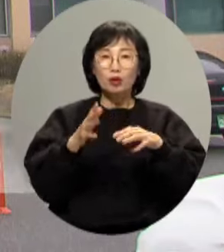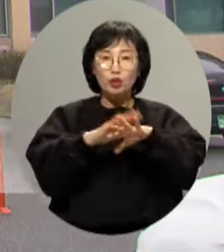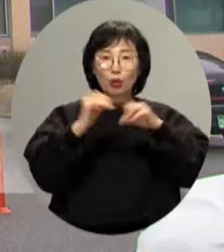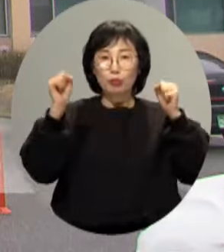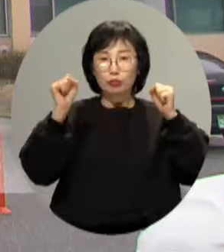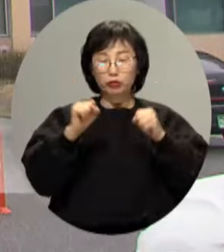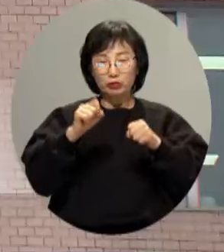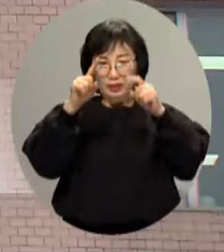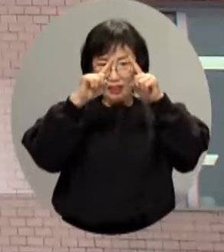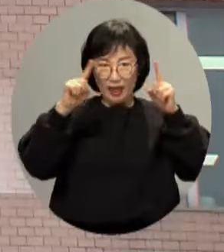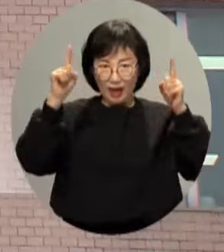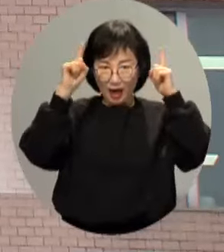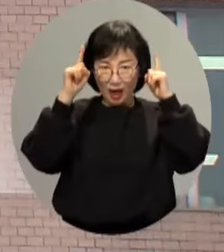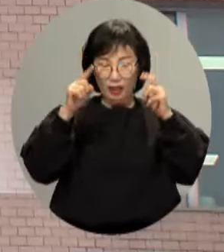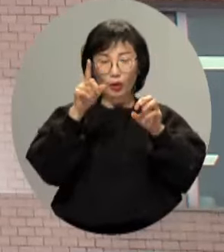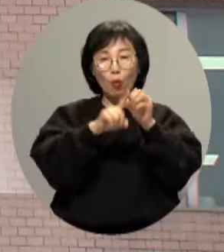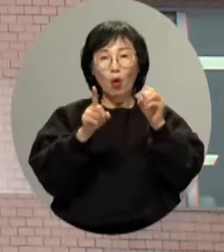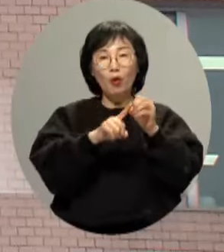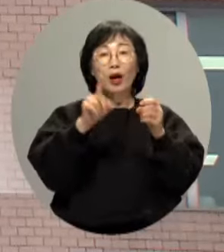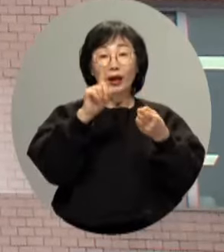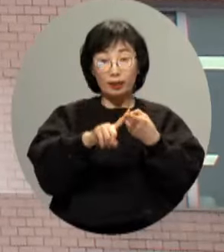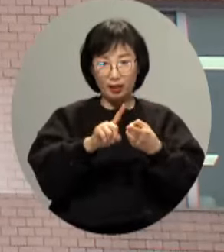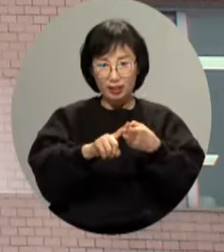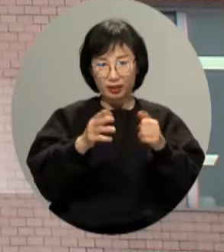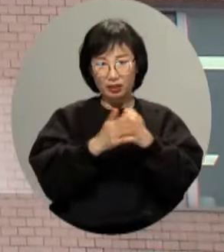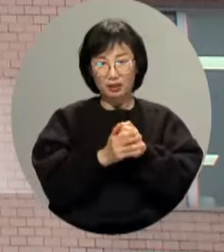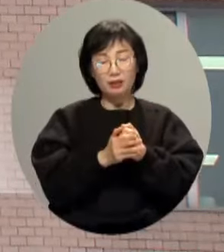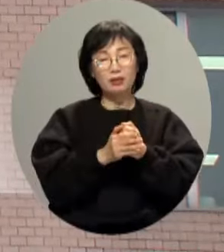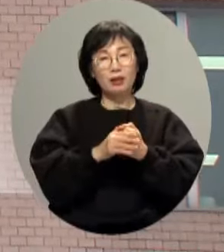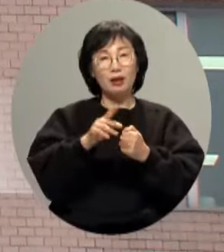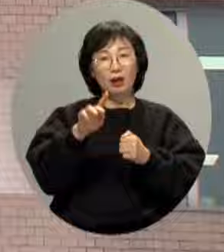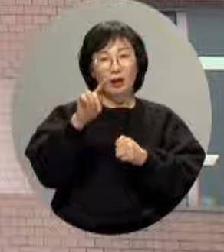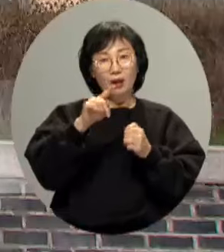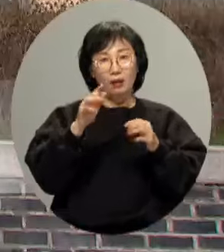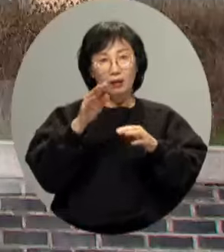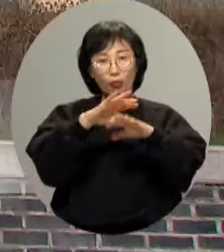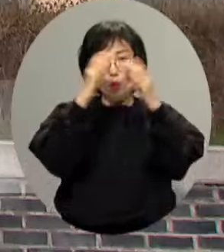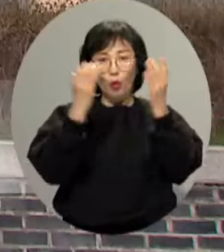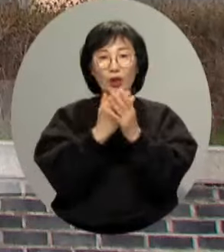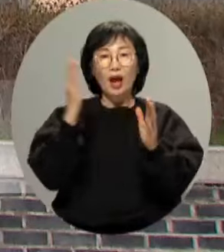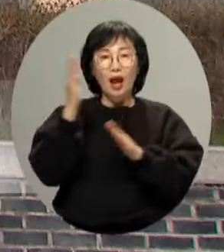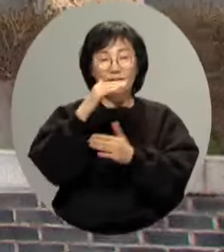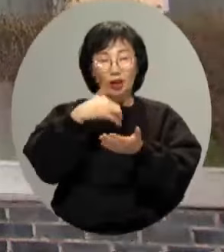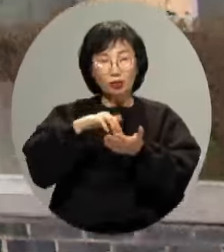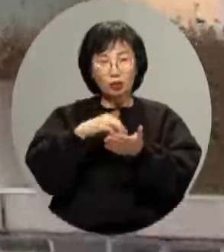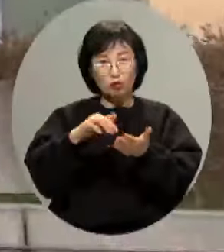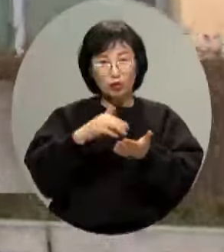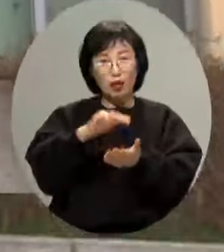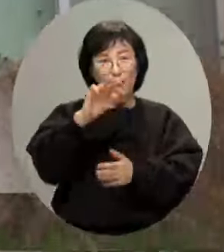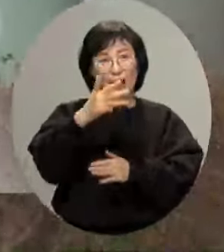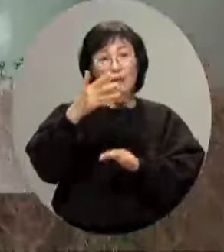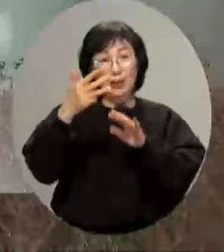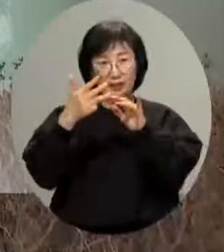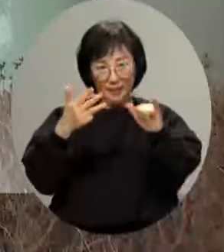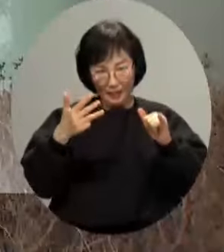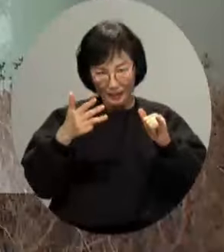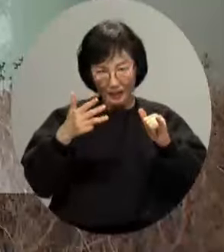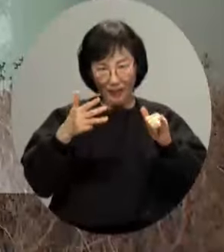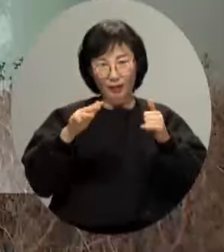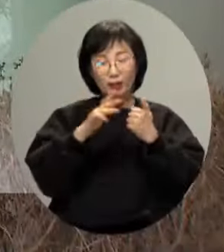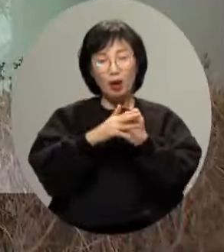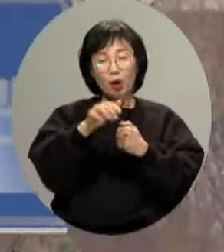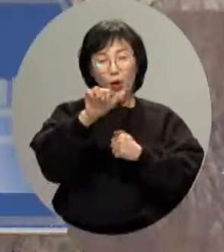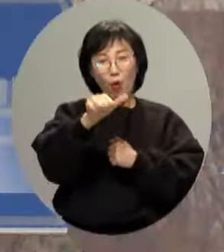교수는 각각 174명과 185명인데 전체 재학생 수가 이미 803명과